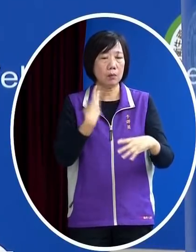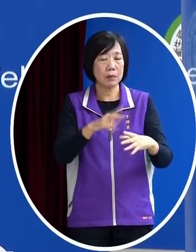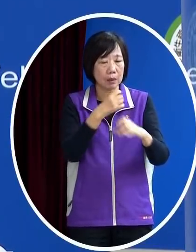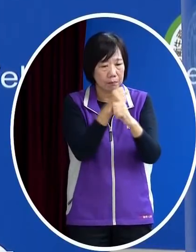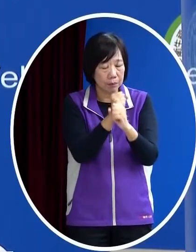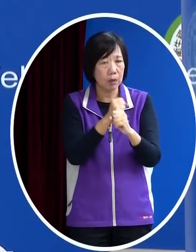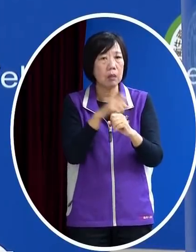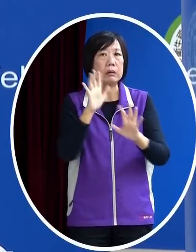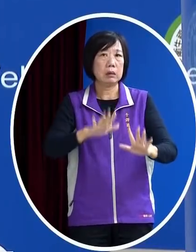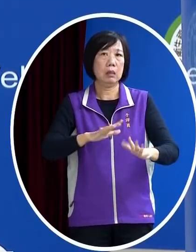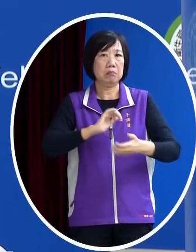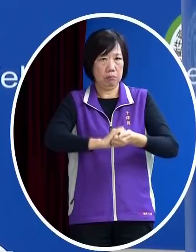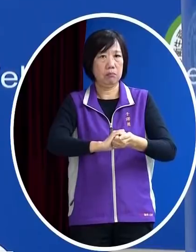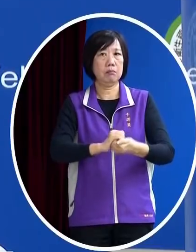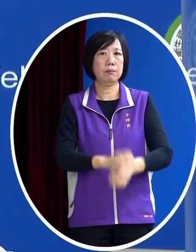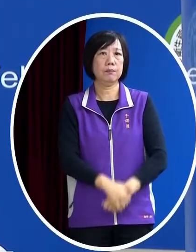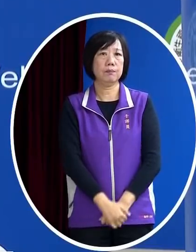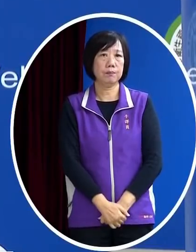今日确诊。